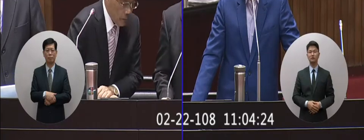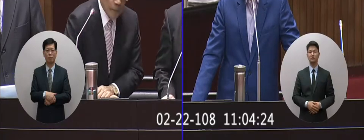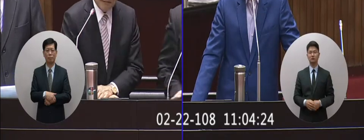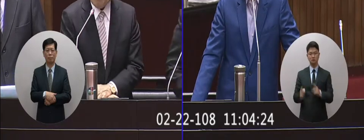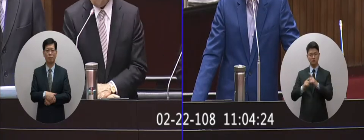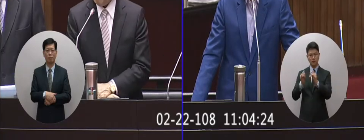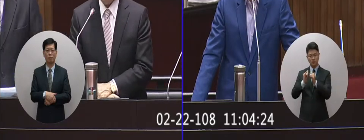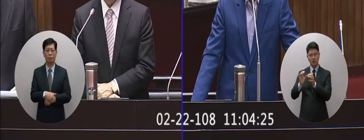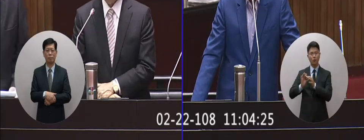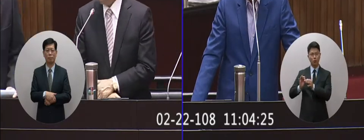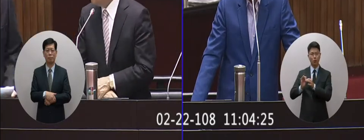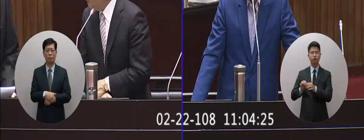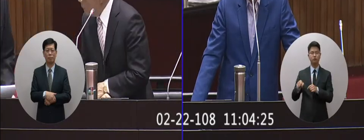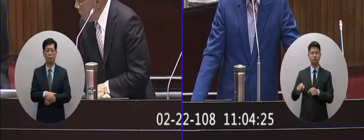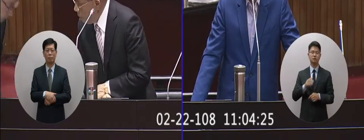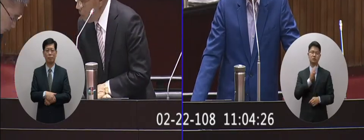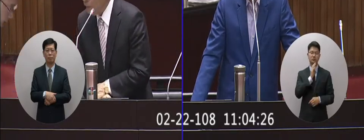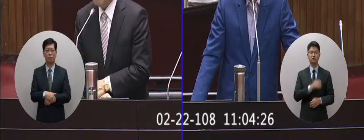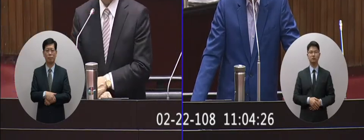关的